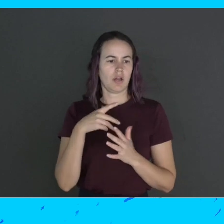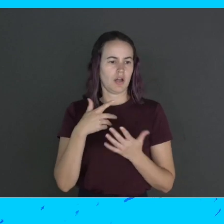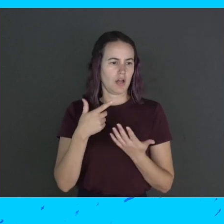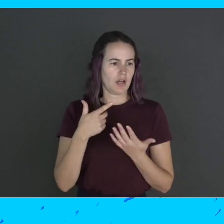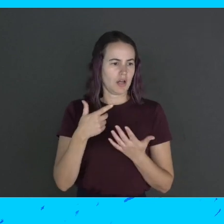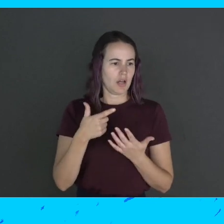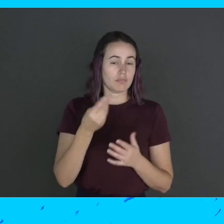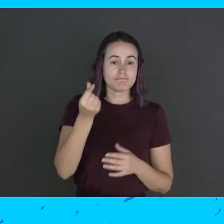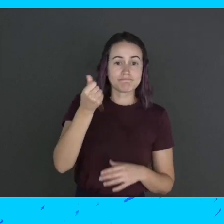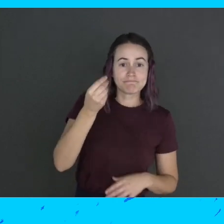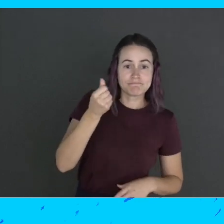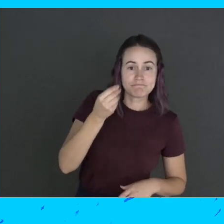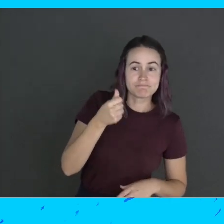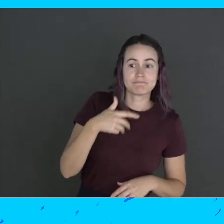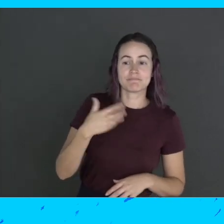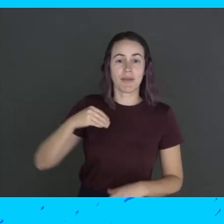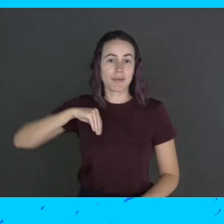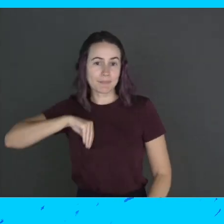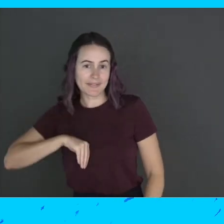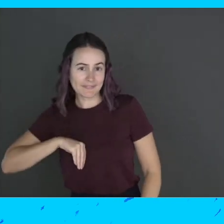premier